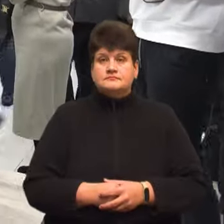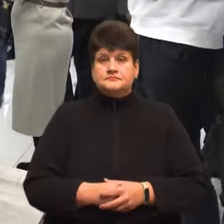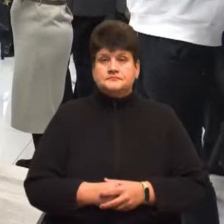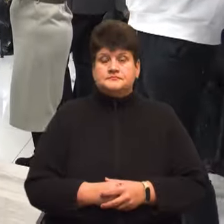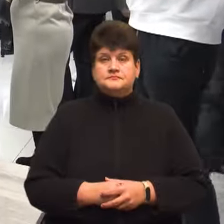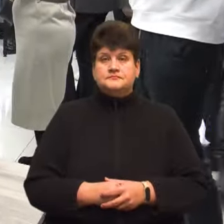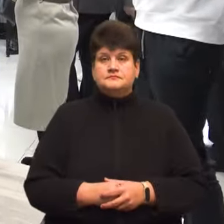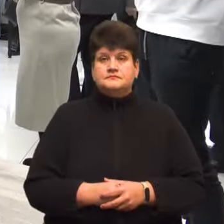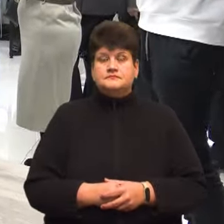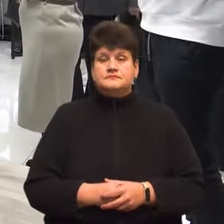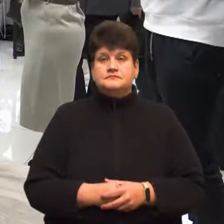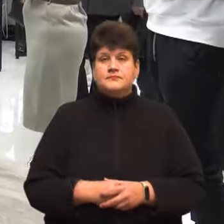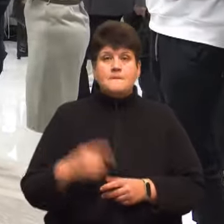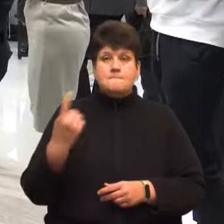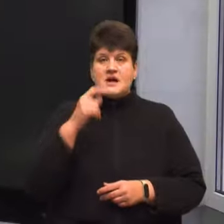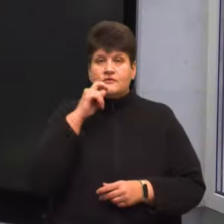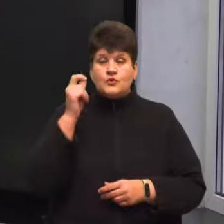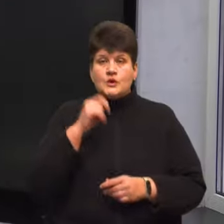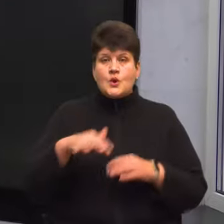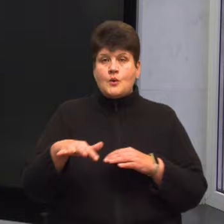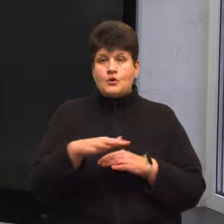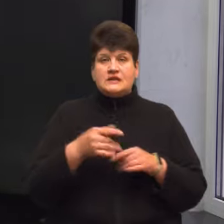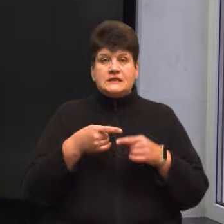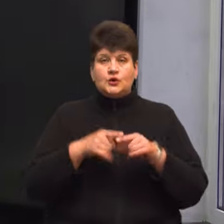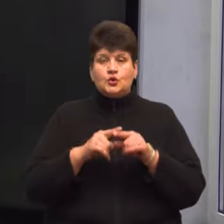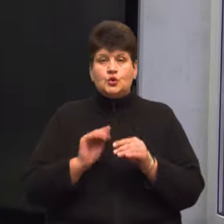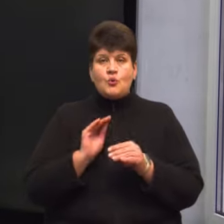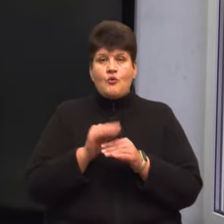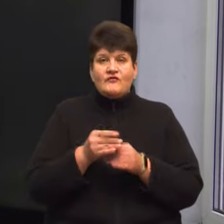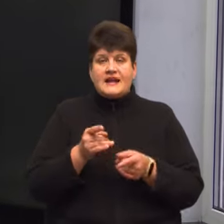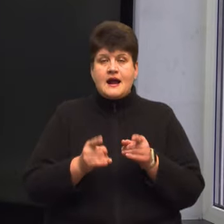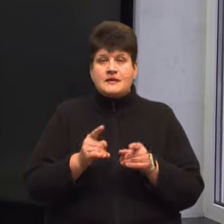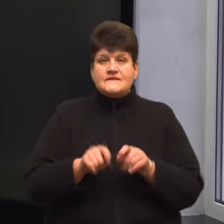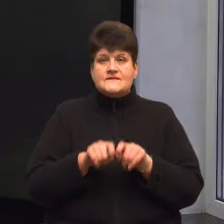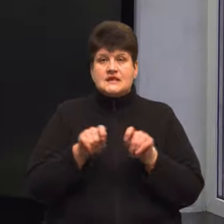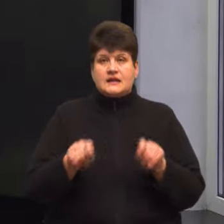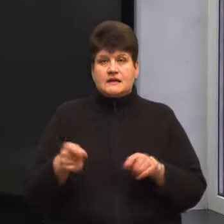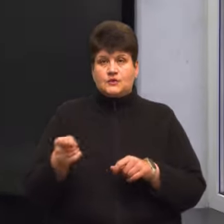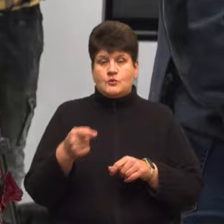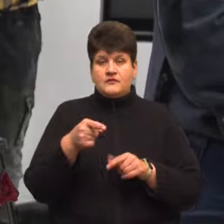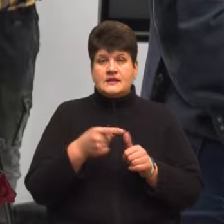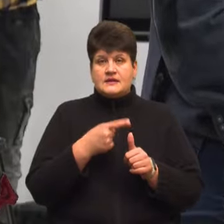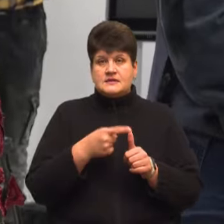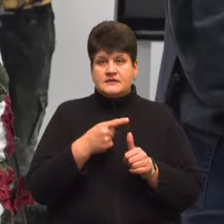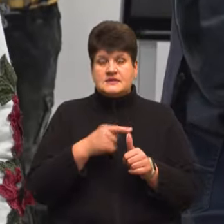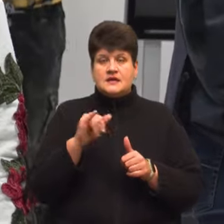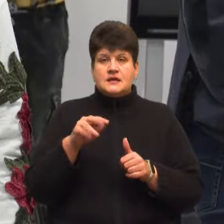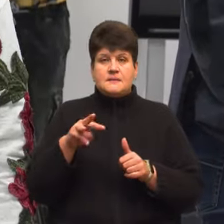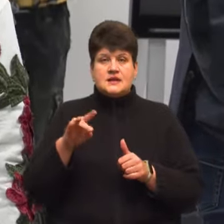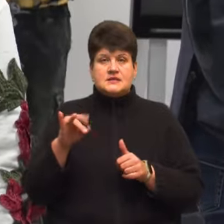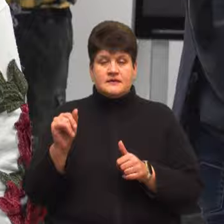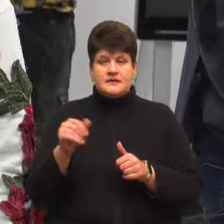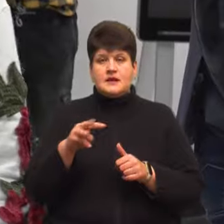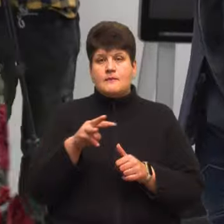перемогу перший в Україні простір з технологіями доповненої реальності відкрили у Тернополі він називається імерсивний мультифункціональний